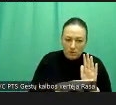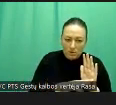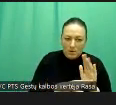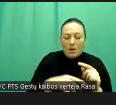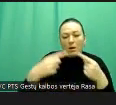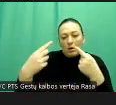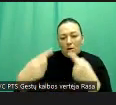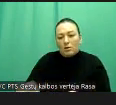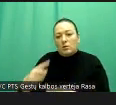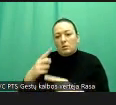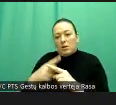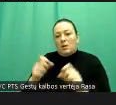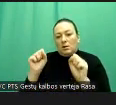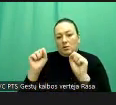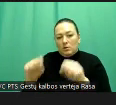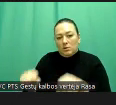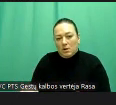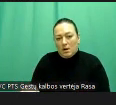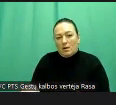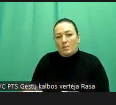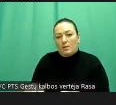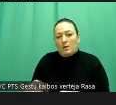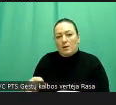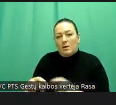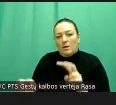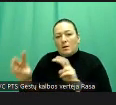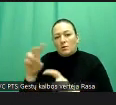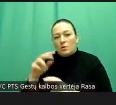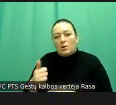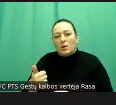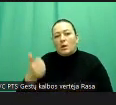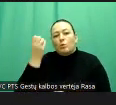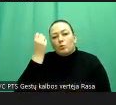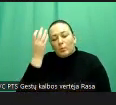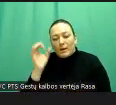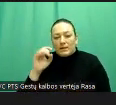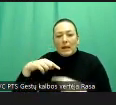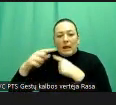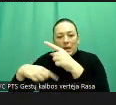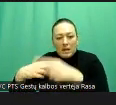kitose dalykuose galima iš tikrųjų geriau suprasti genetiką,